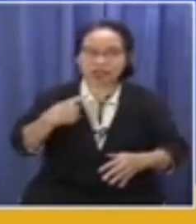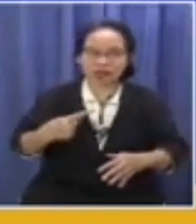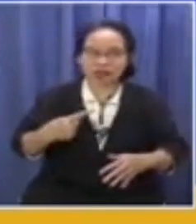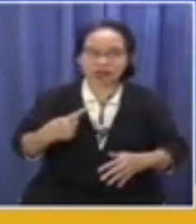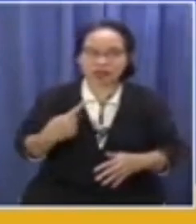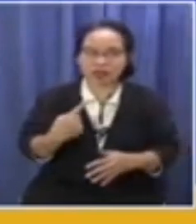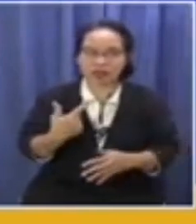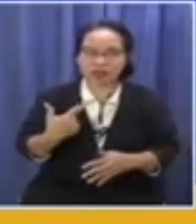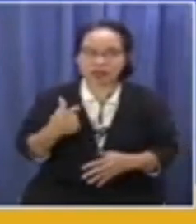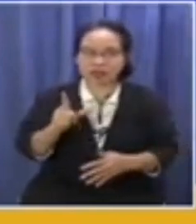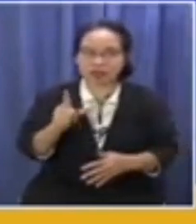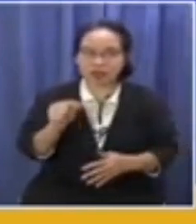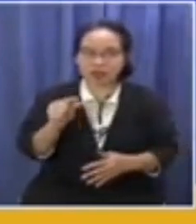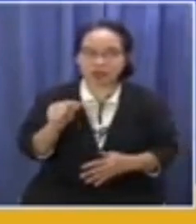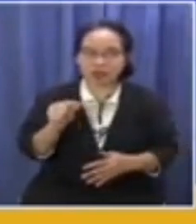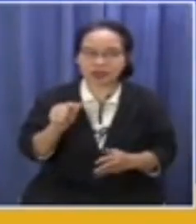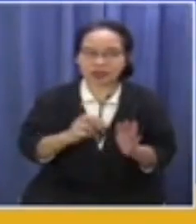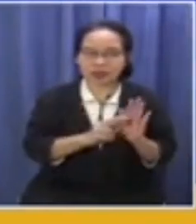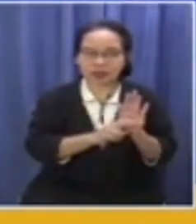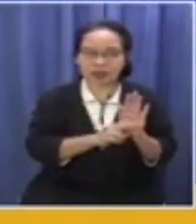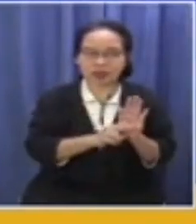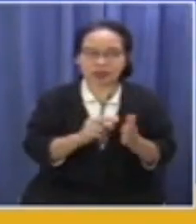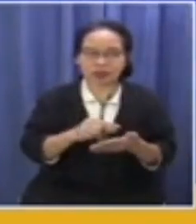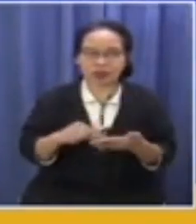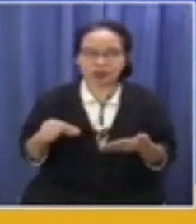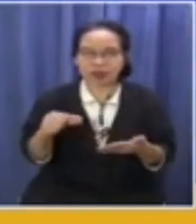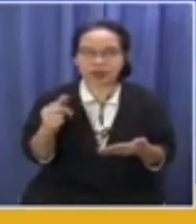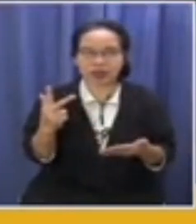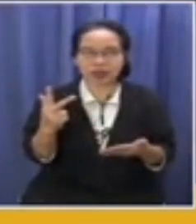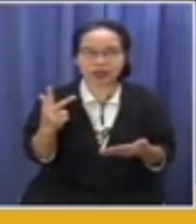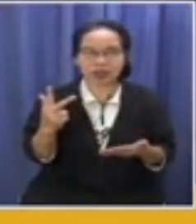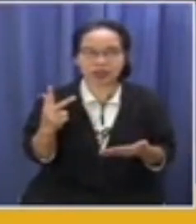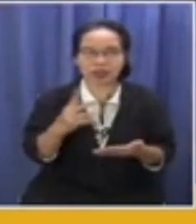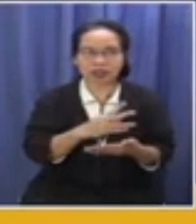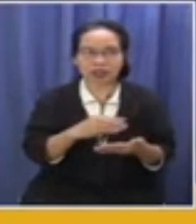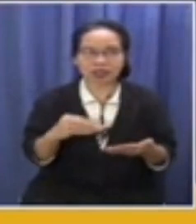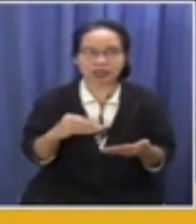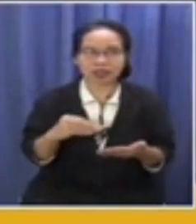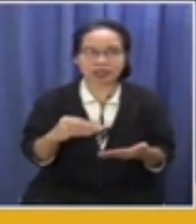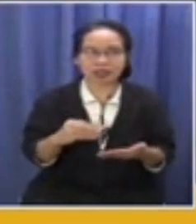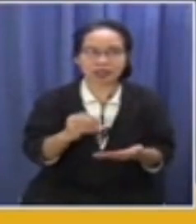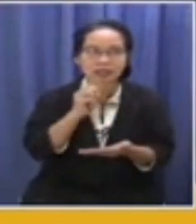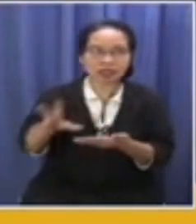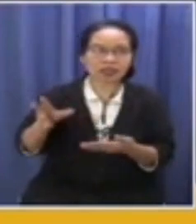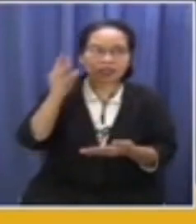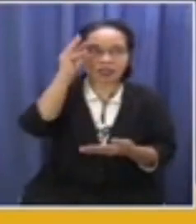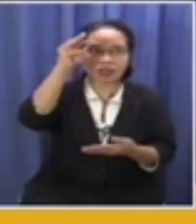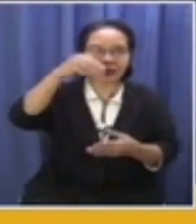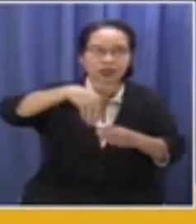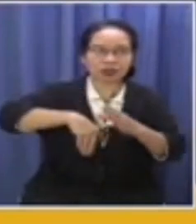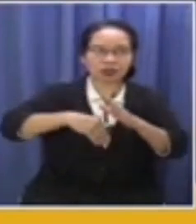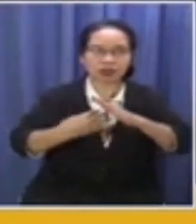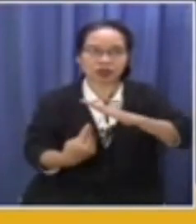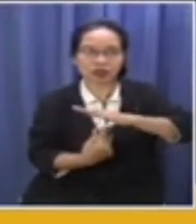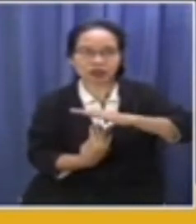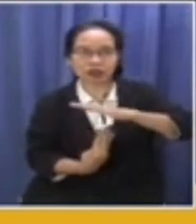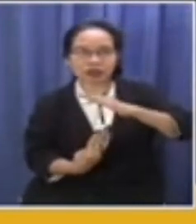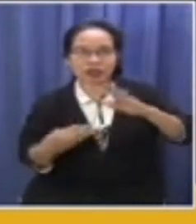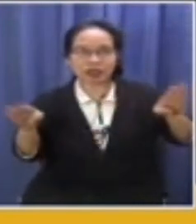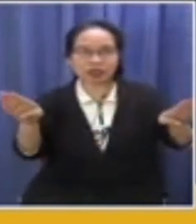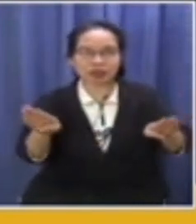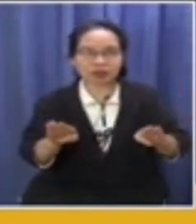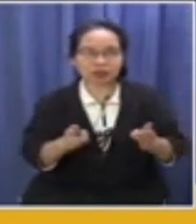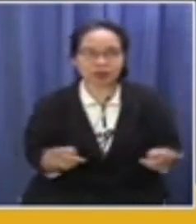doon sa 20 ng apocalypsis bersikulo 3 at siya'y ibinulid sa kalaliman at sinarhan